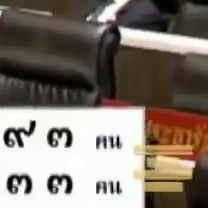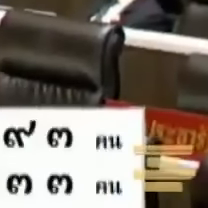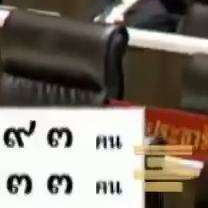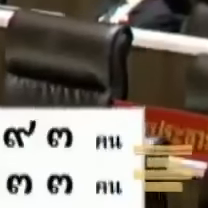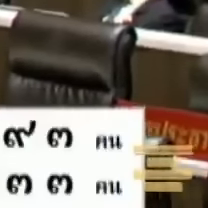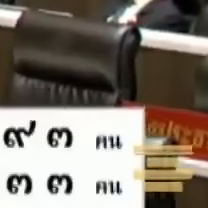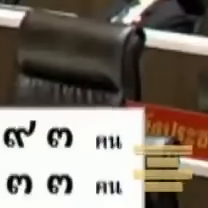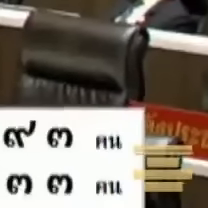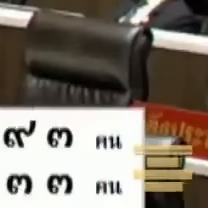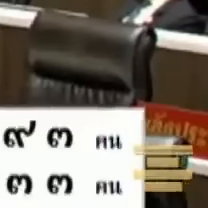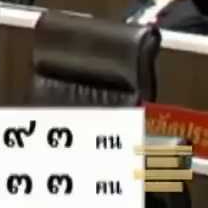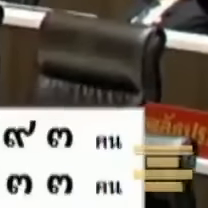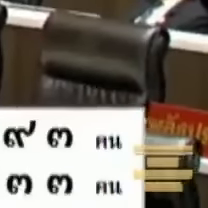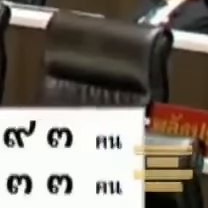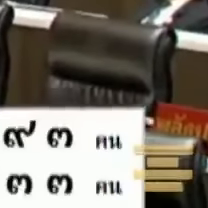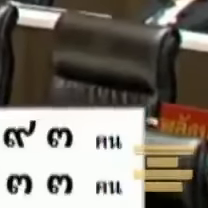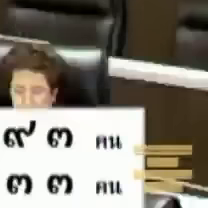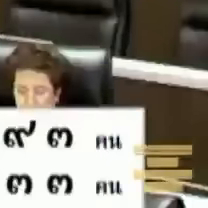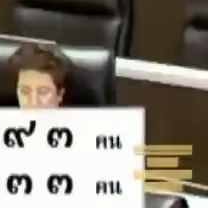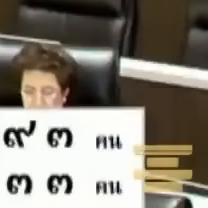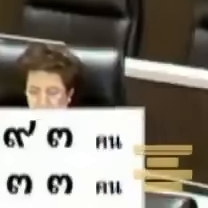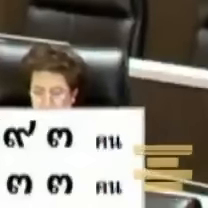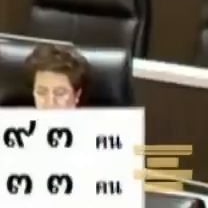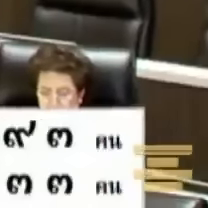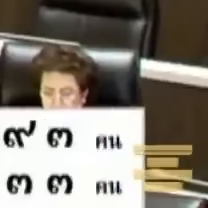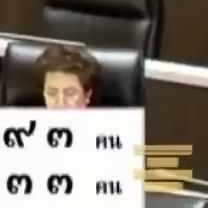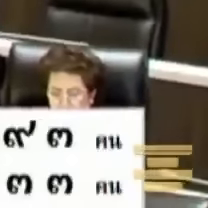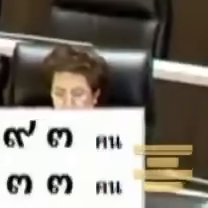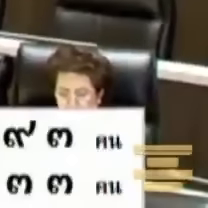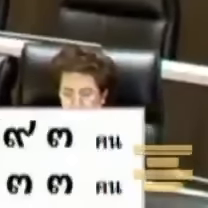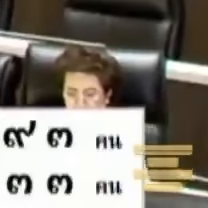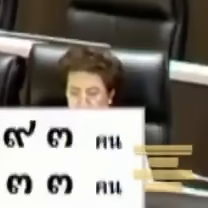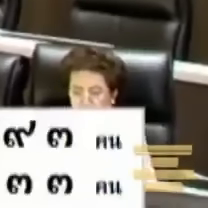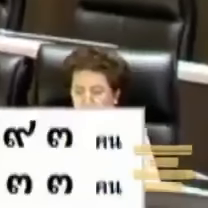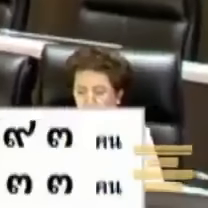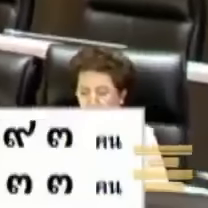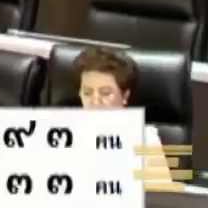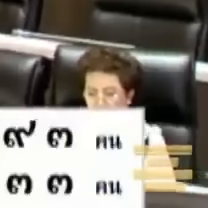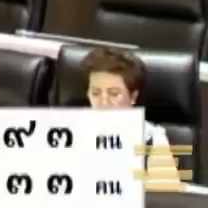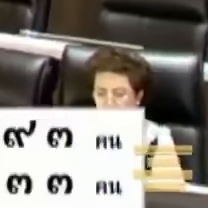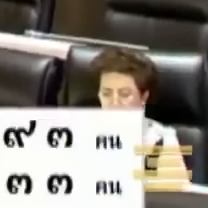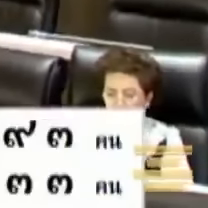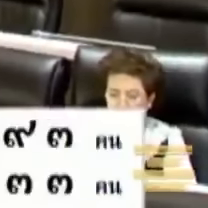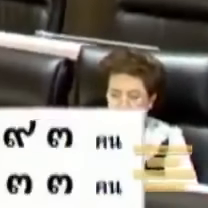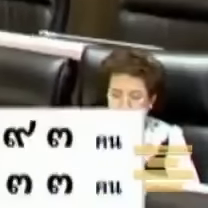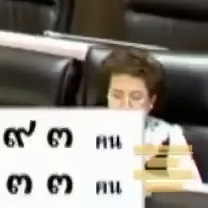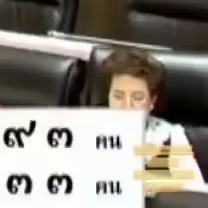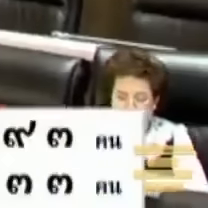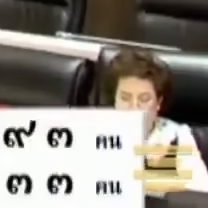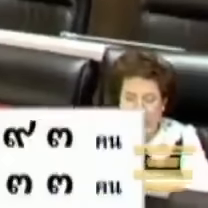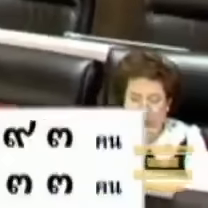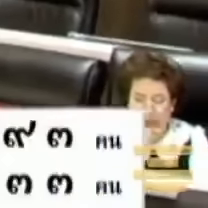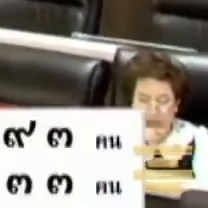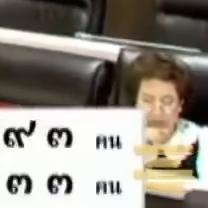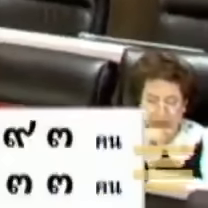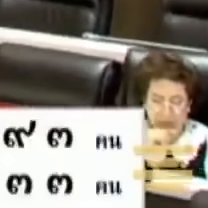ฝั่งไหนกันแน่ครับแล้วก็เหมือนเอาแยกชัดแล้วตอนนี้ยังอินเตอร์เซคอยู่ยังซ้อนกันอยู่บอกว่าอ้าตอนตอนนี้ยังไงซะต่อให้โหวตเอ่อ